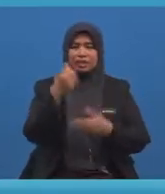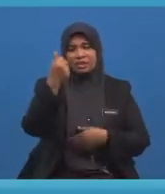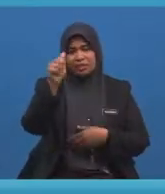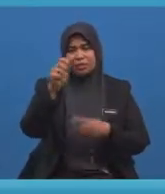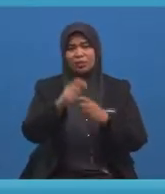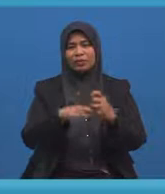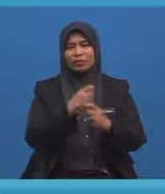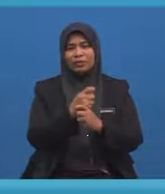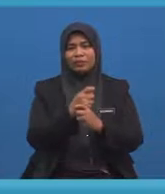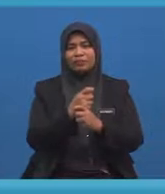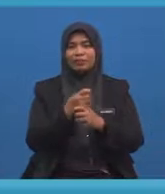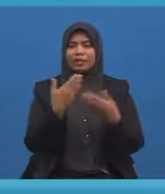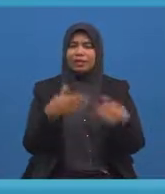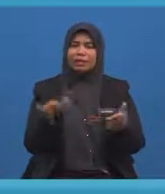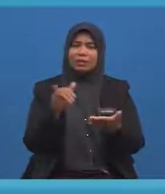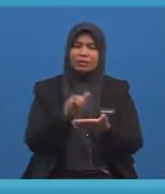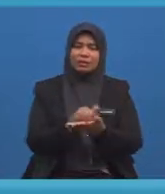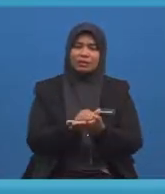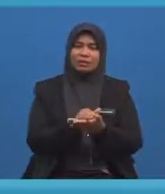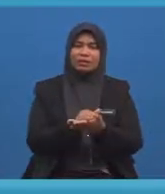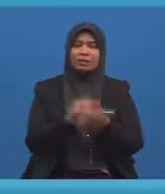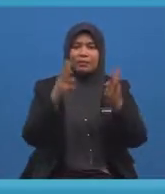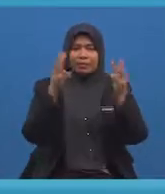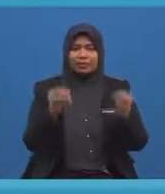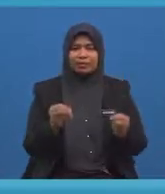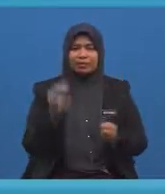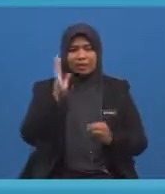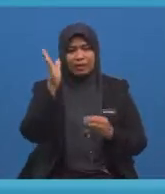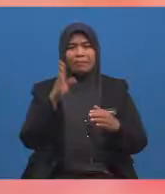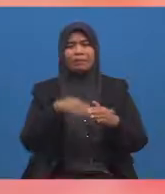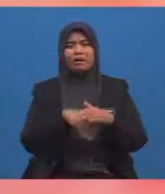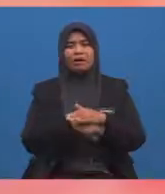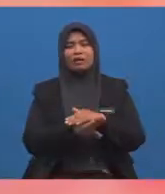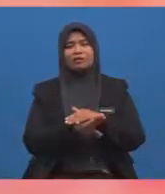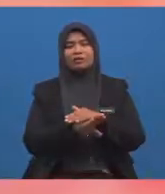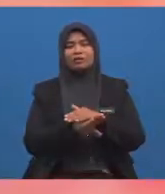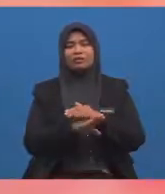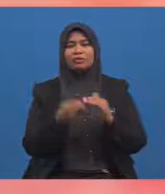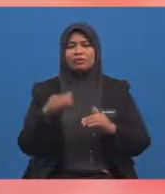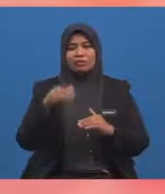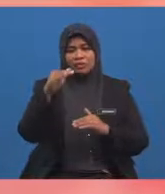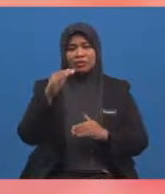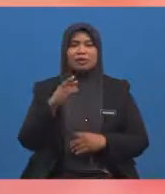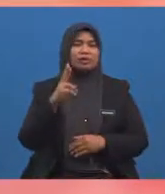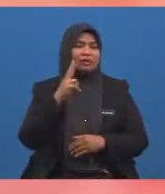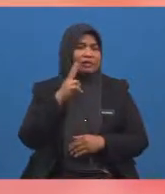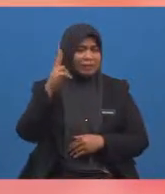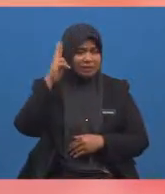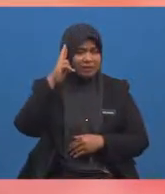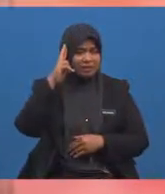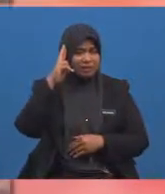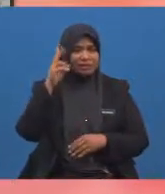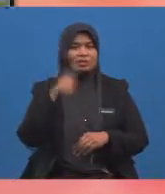tahun. Selepas itu, manusia akan memasuki peringkat remaja. Di peringkat